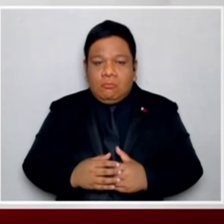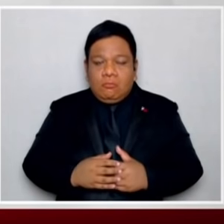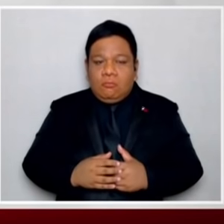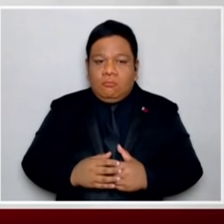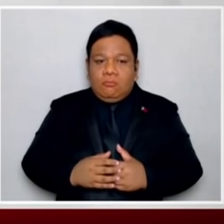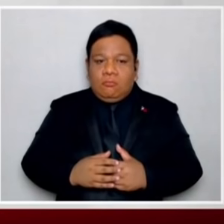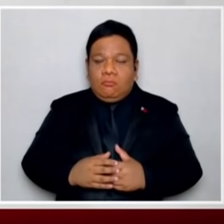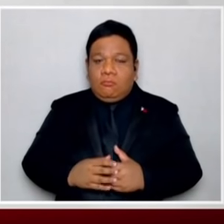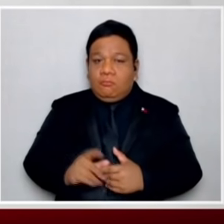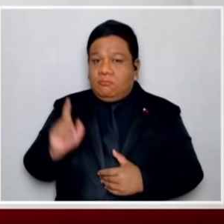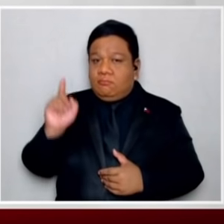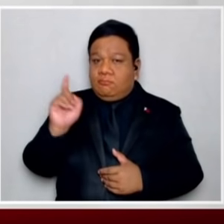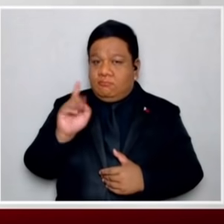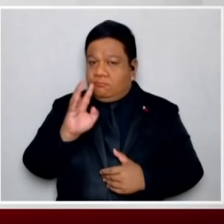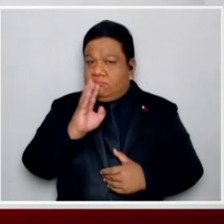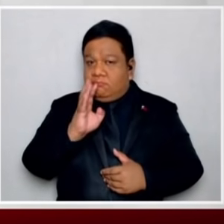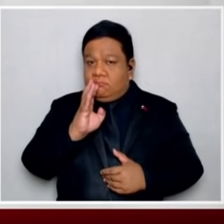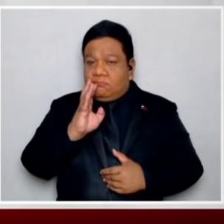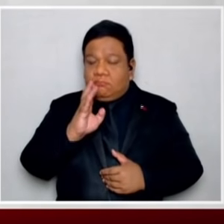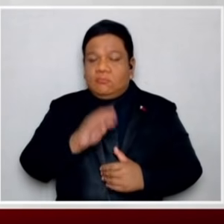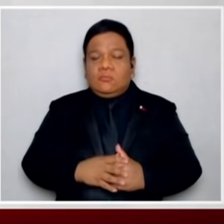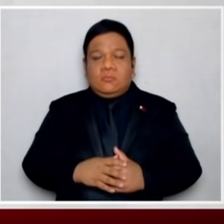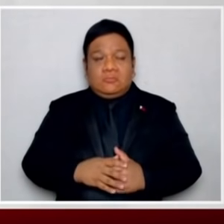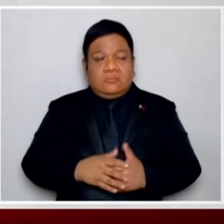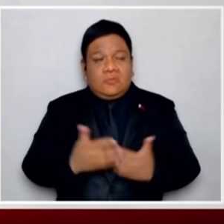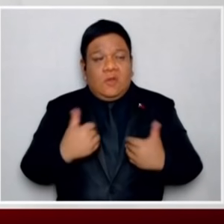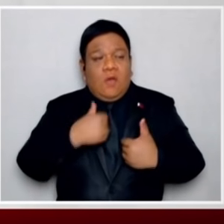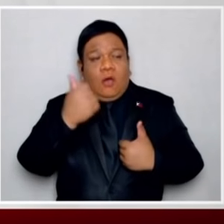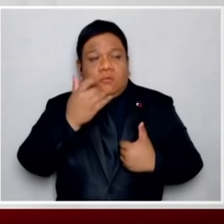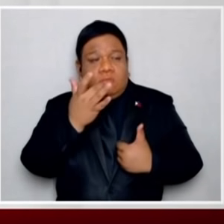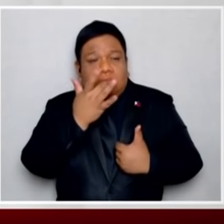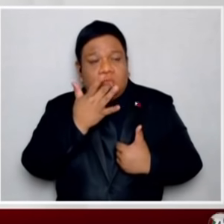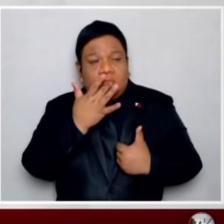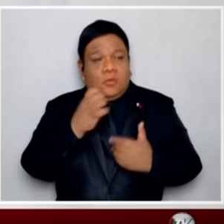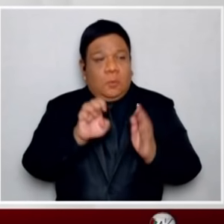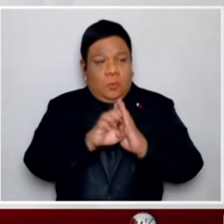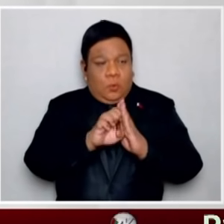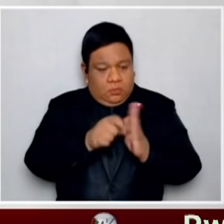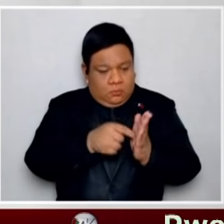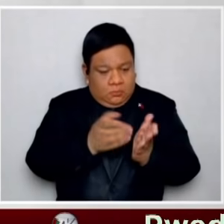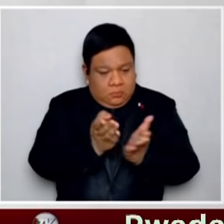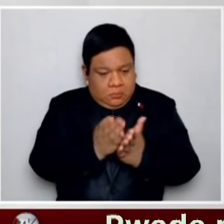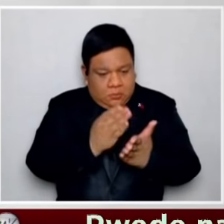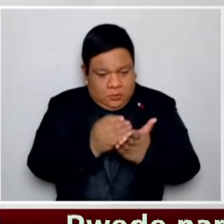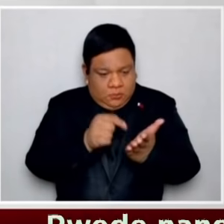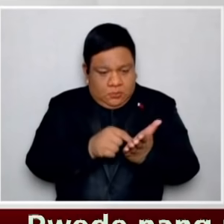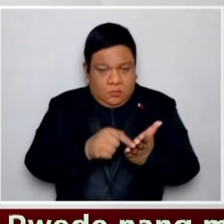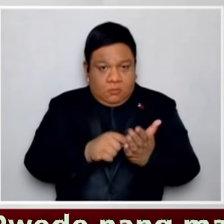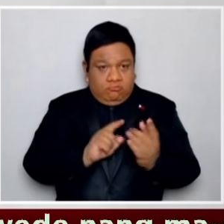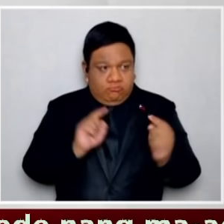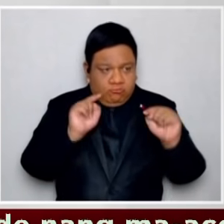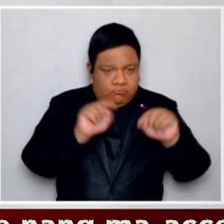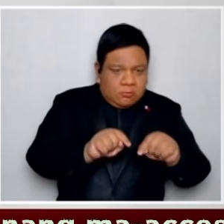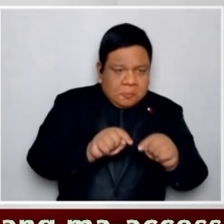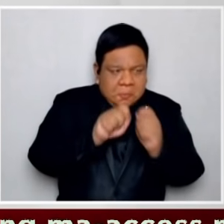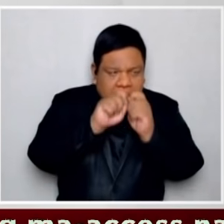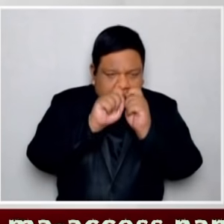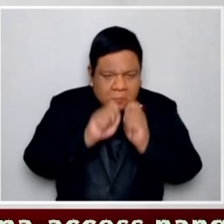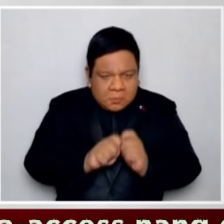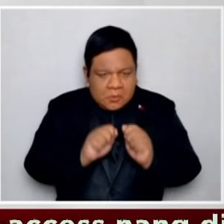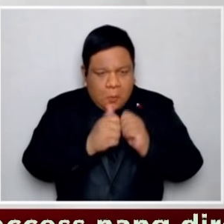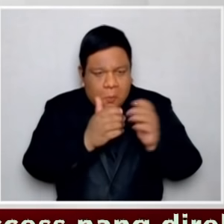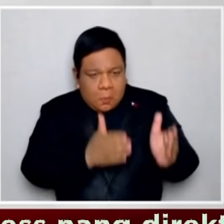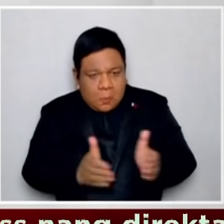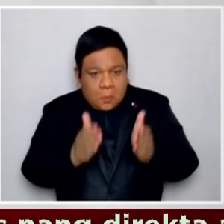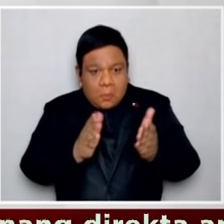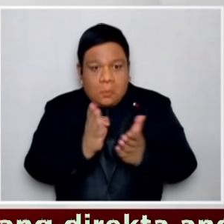"There are other priorities. When they prepared the budget, to answer the budget call, they were tedious in the preparation of the budget.